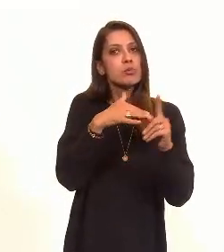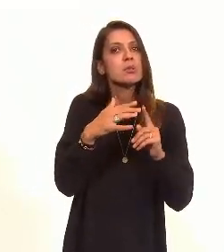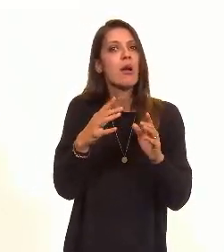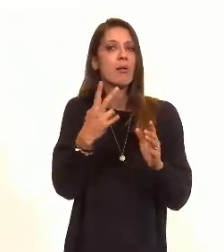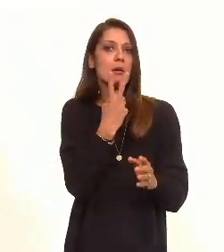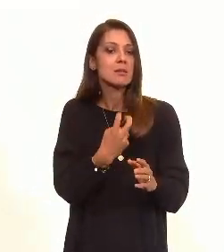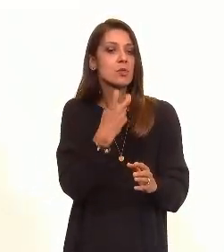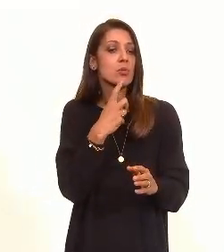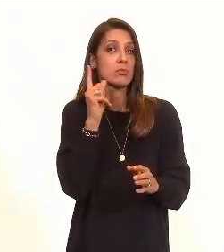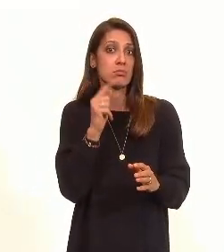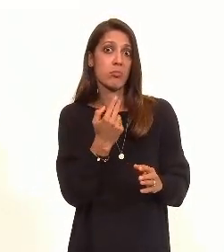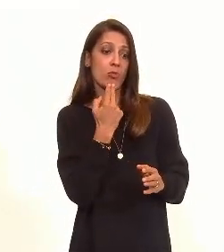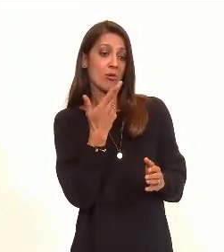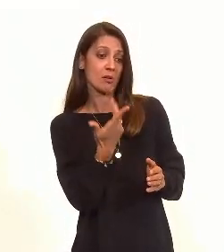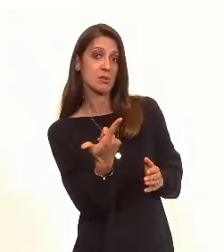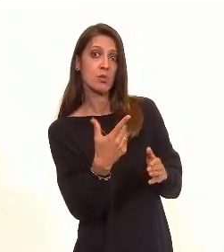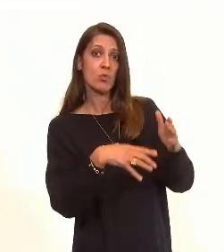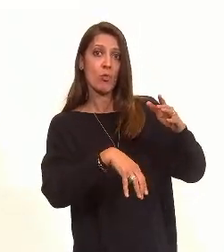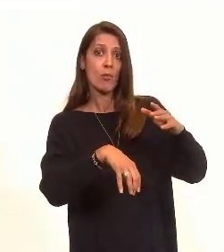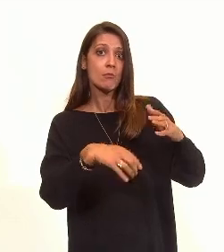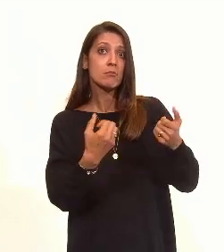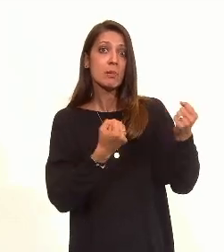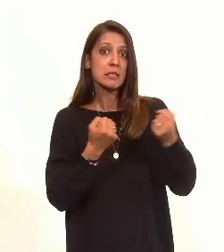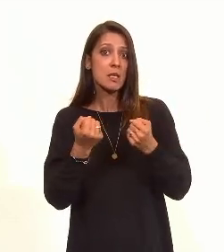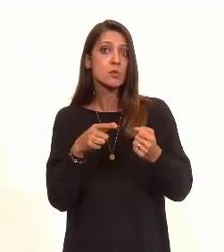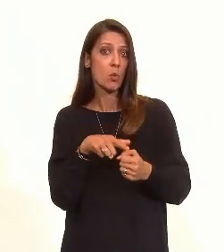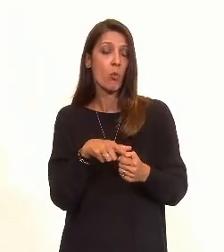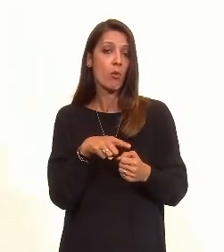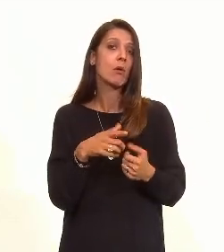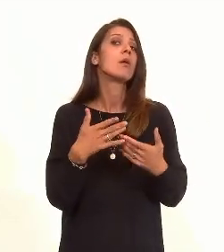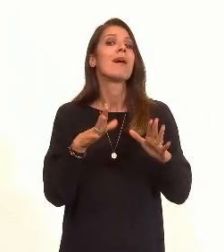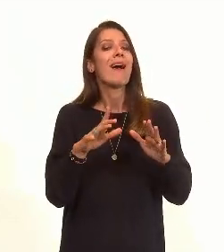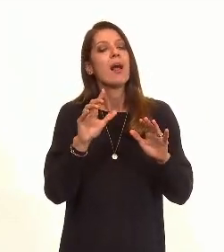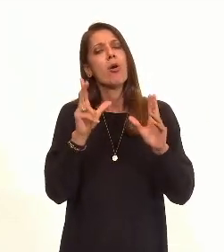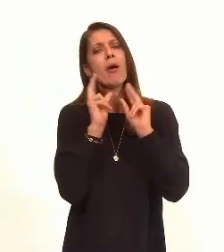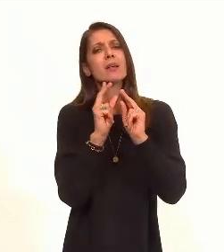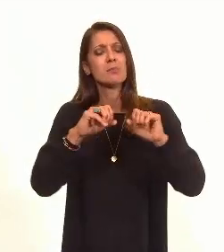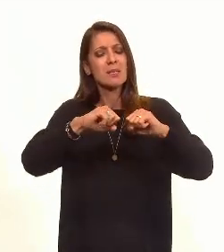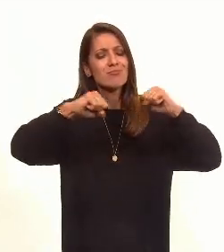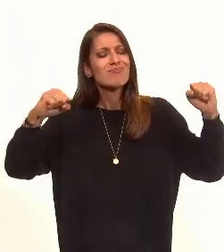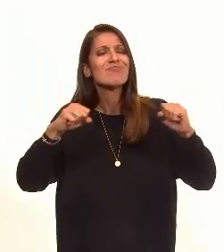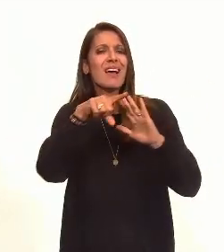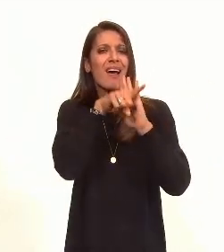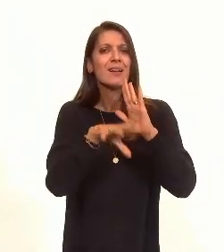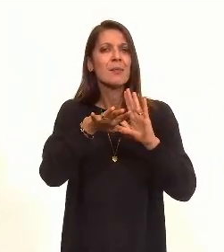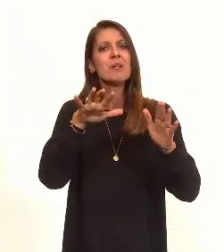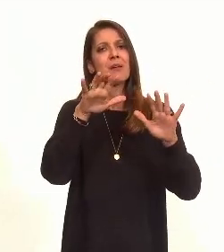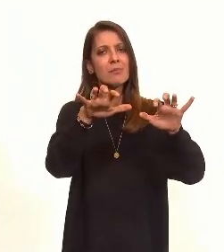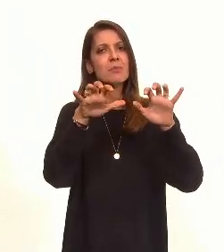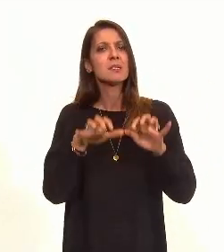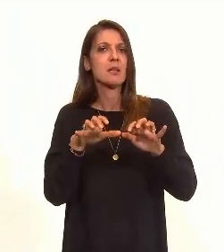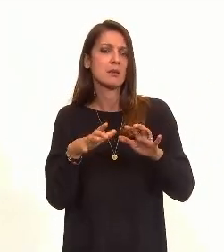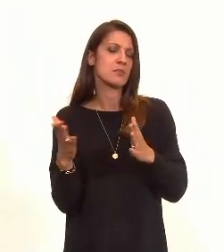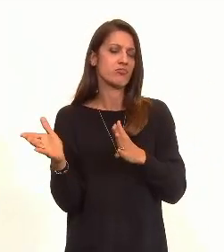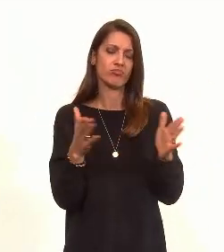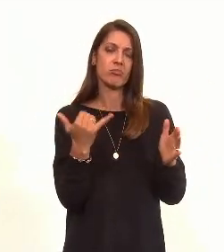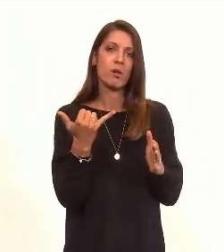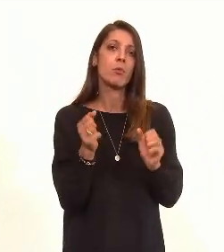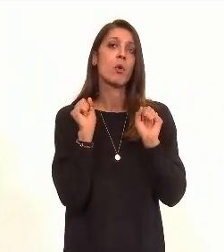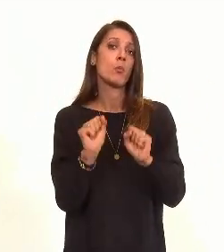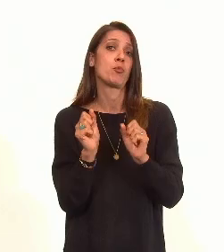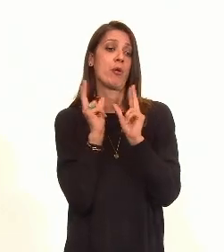ces deux prestations. Sans entrer dans la mécanique complexe des règles administratives de ces deux prestations, on peut retenir quelques grandes